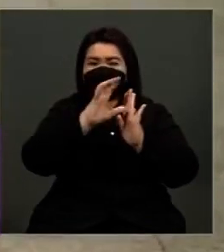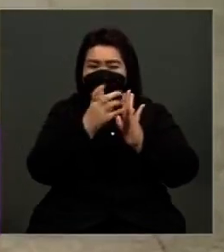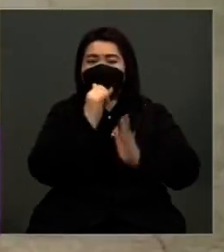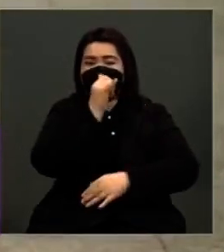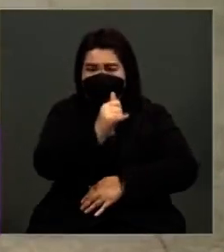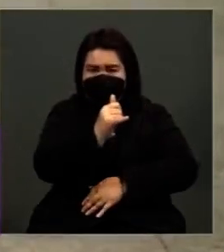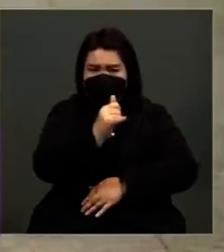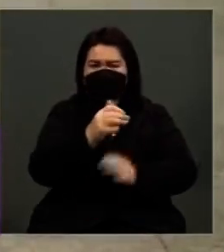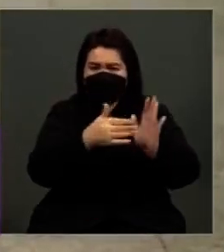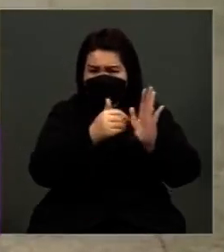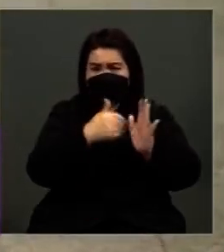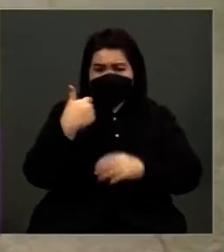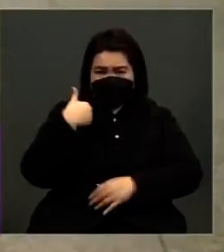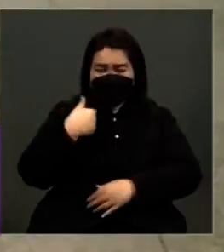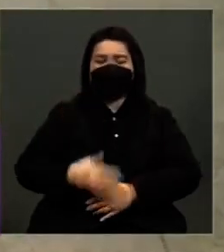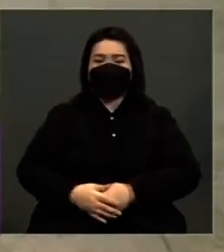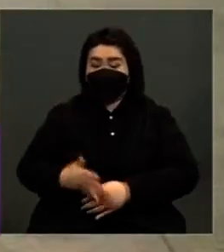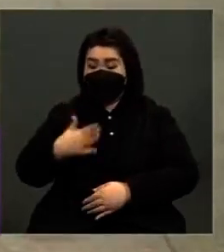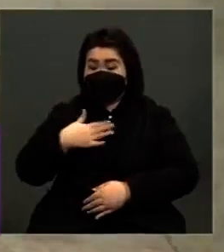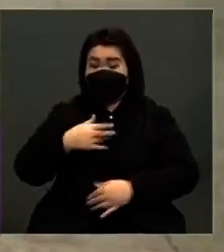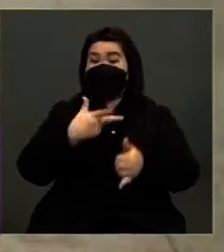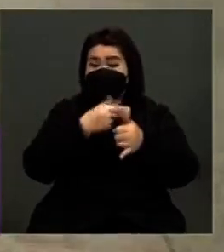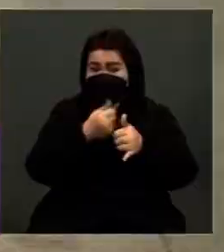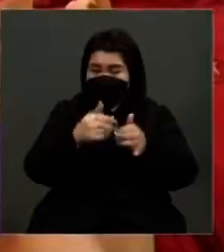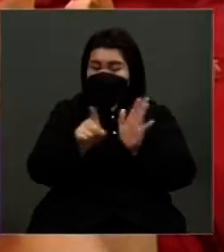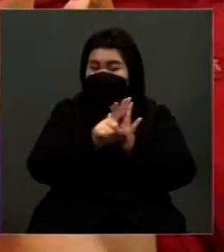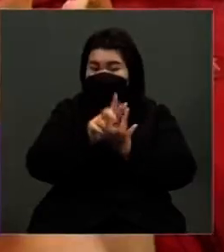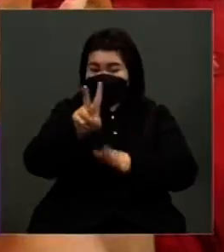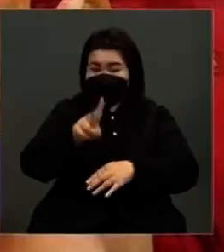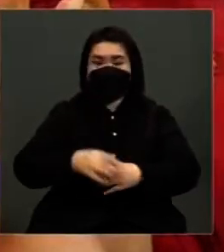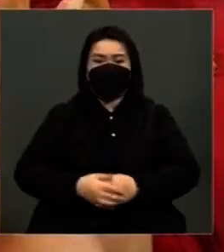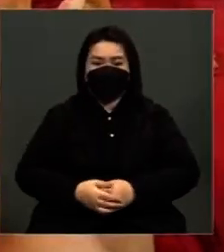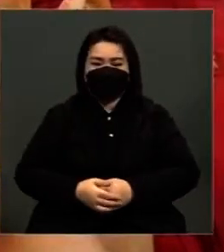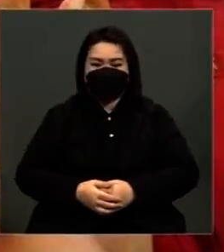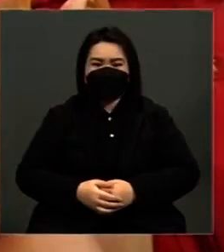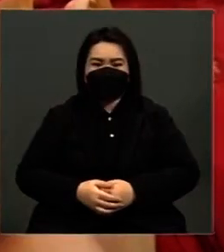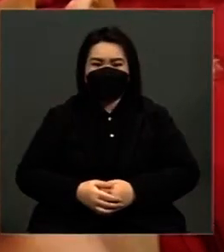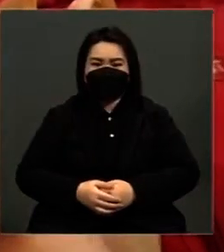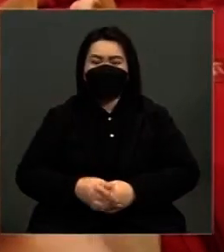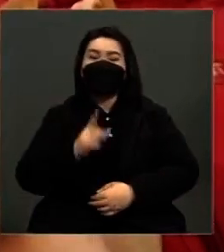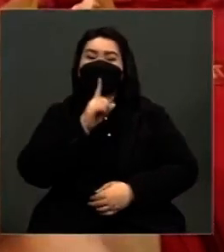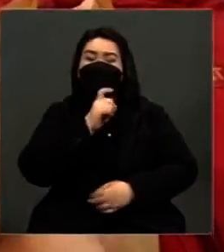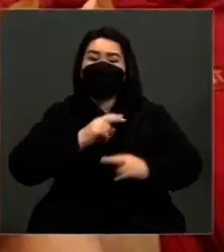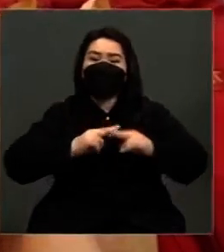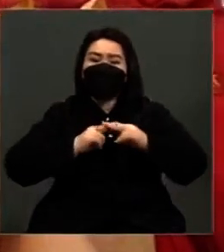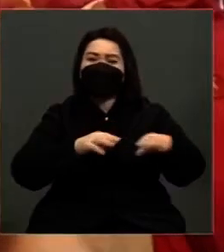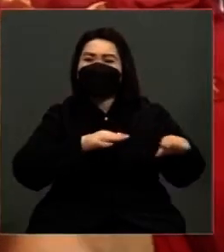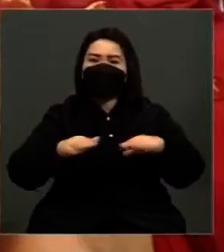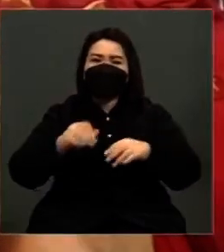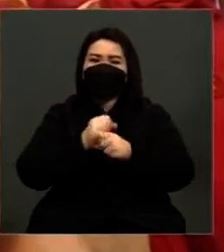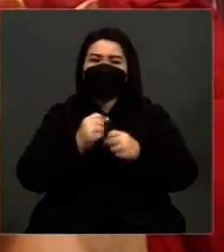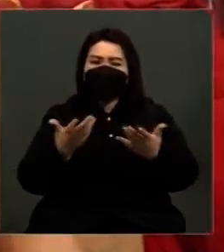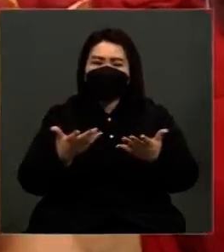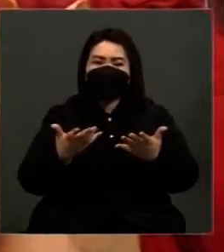แล้ว หนูฉีดมา2เข็มแล้วค่ะ เรามีการเตรียมตัวยังไงบ้างเพราะว่าตลอดการเดินทางเราก็ต้องอยู่บนรถทัวร์น